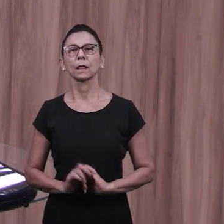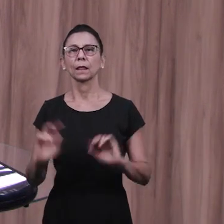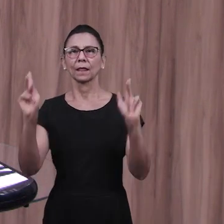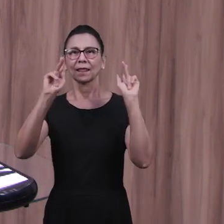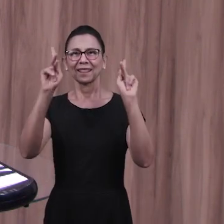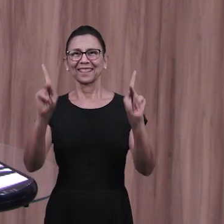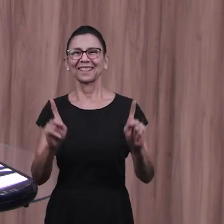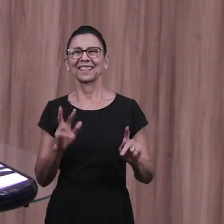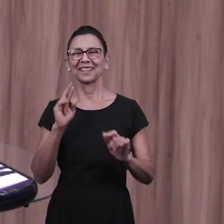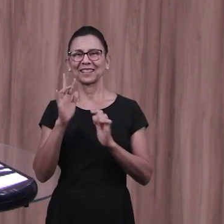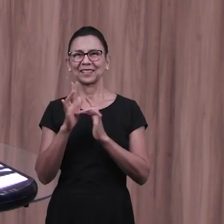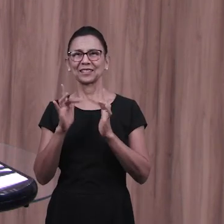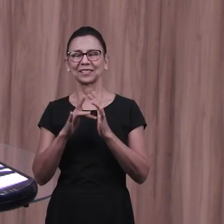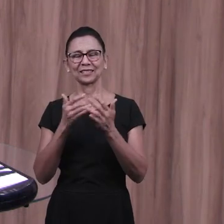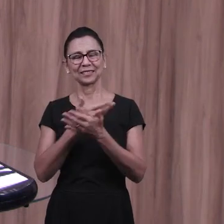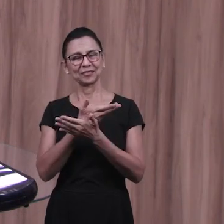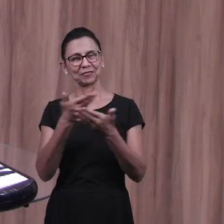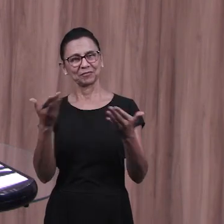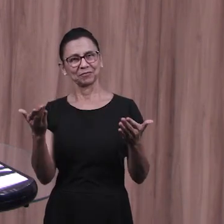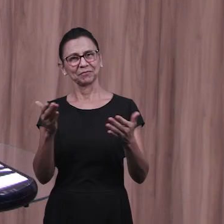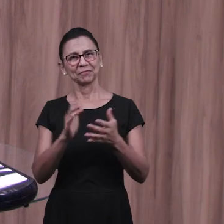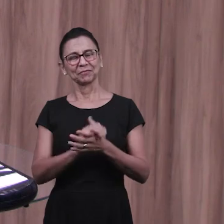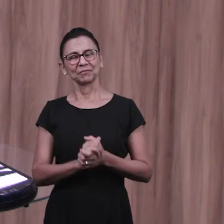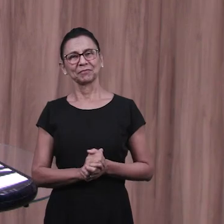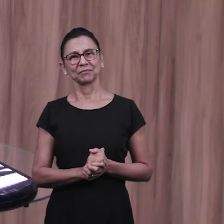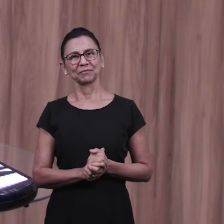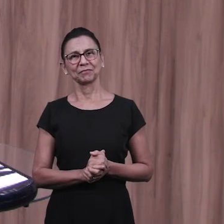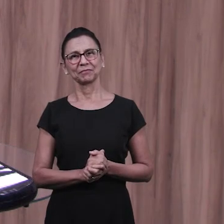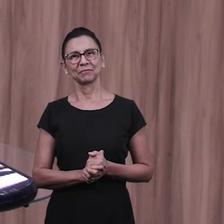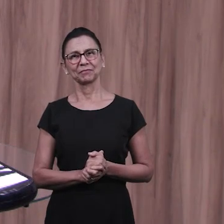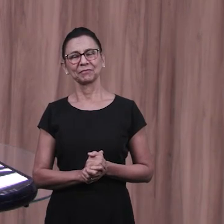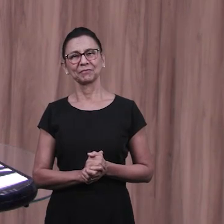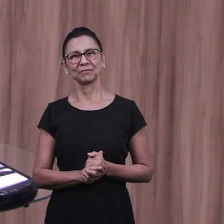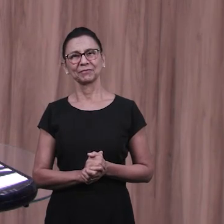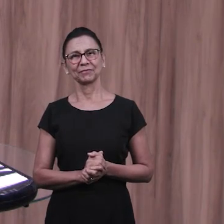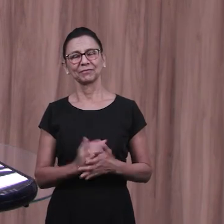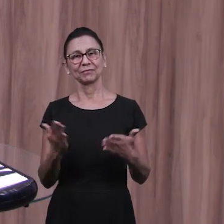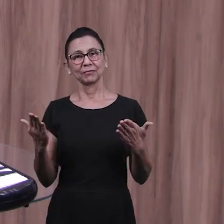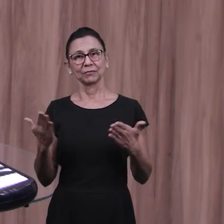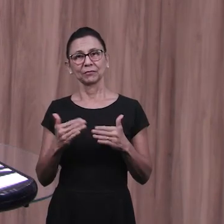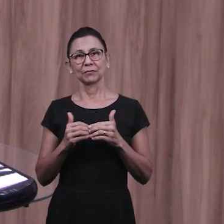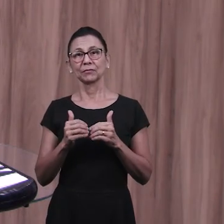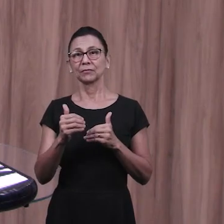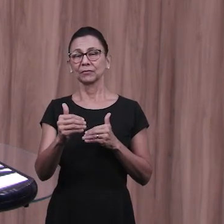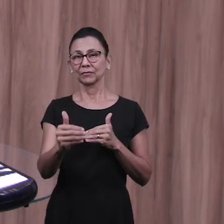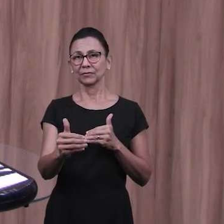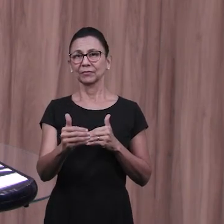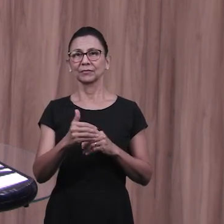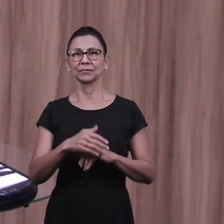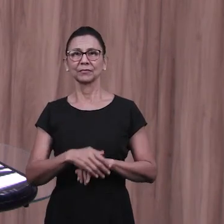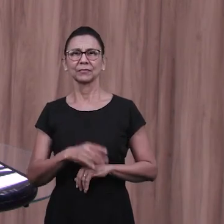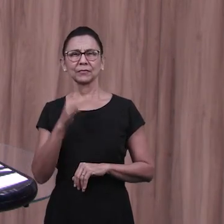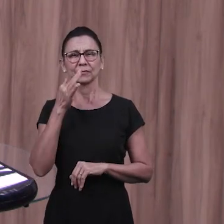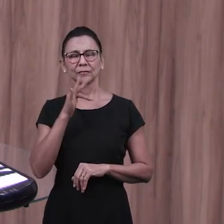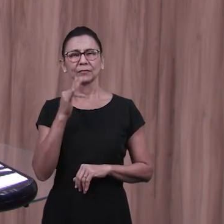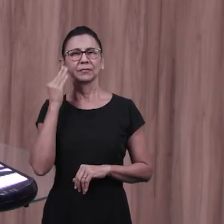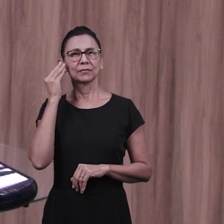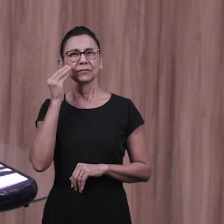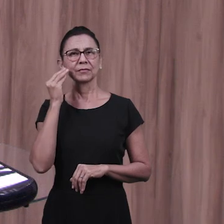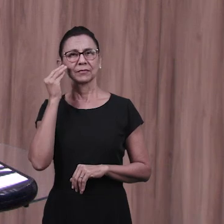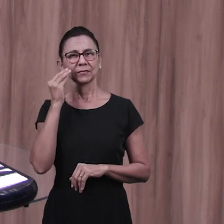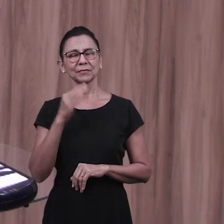La paix du Seigneur à toutes les classes et aussi aux frères. Et aujourd'hui, nous allons commencer en